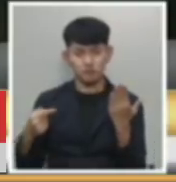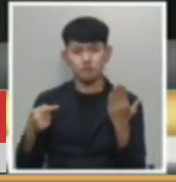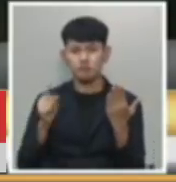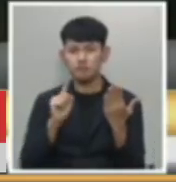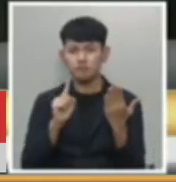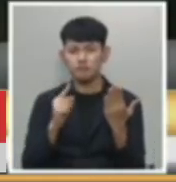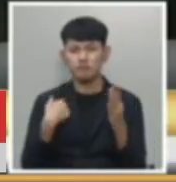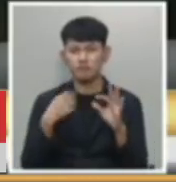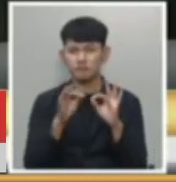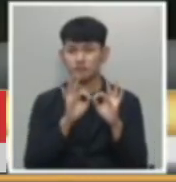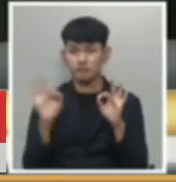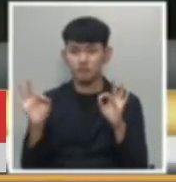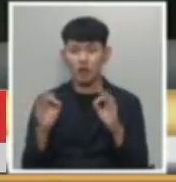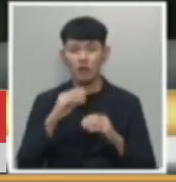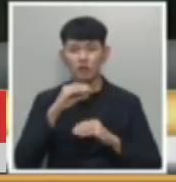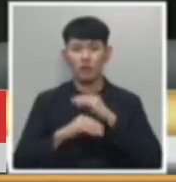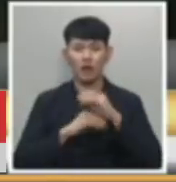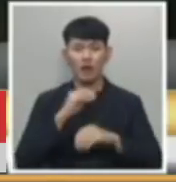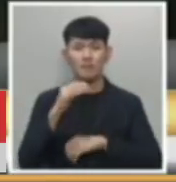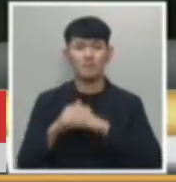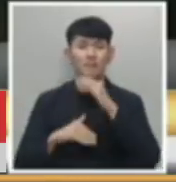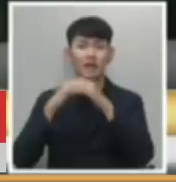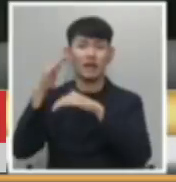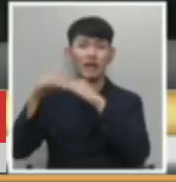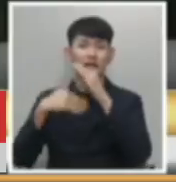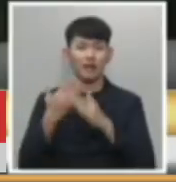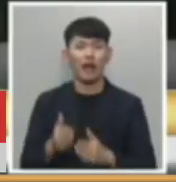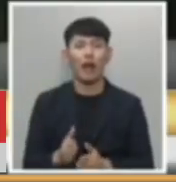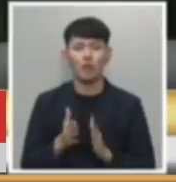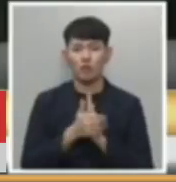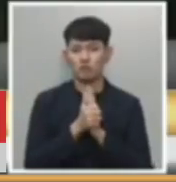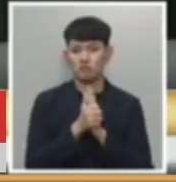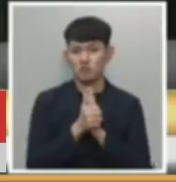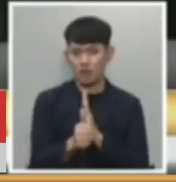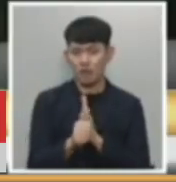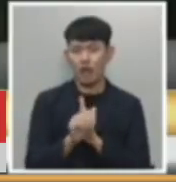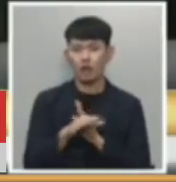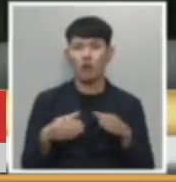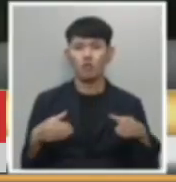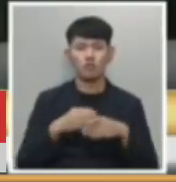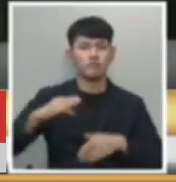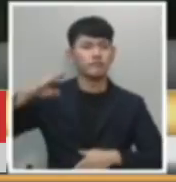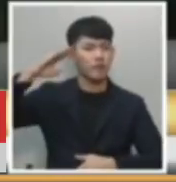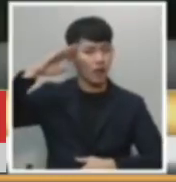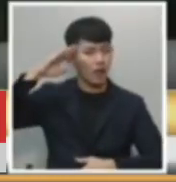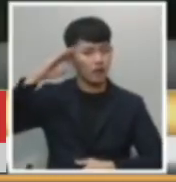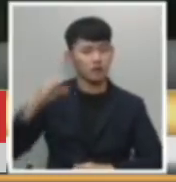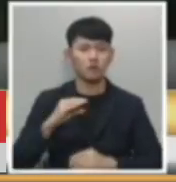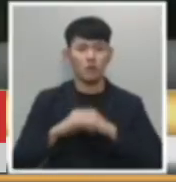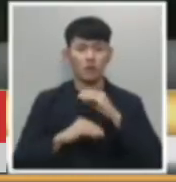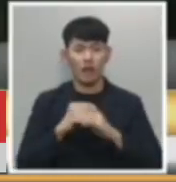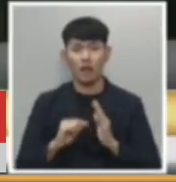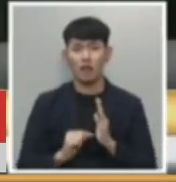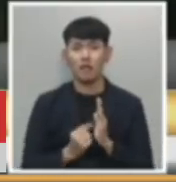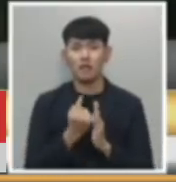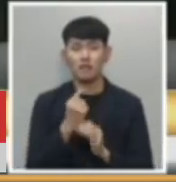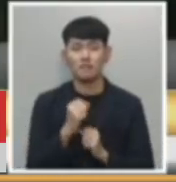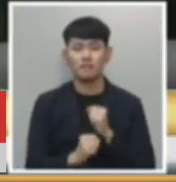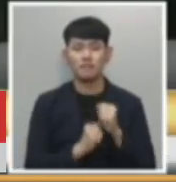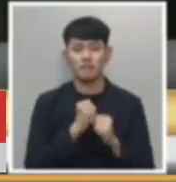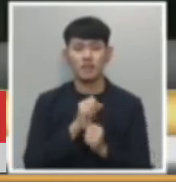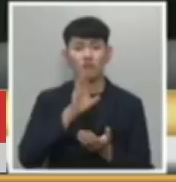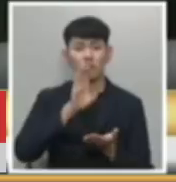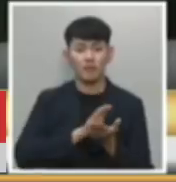บอกว่าโครงการพัฒนาขีดความสามารถของกองทัพบกโครงการที่จะเริ่มผูกพันในปีงบประม